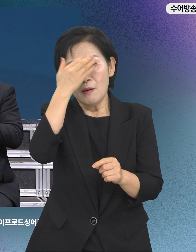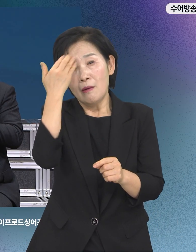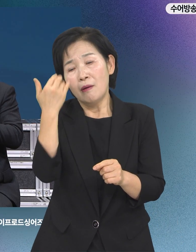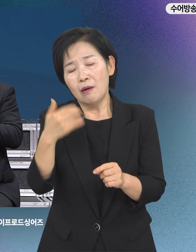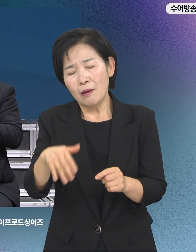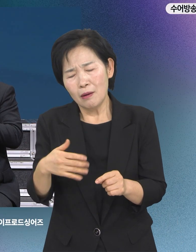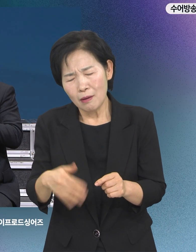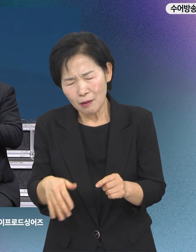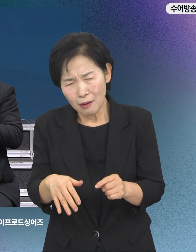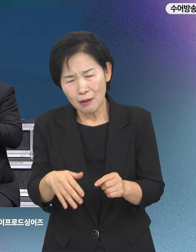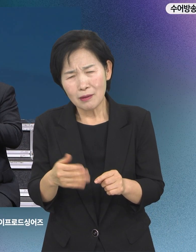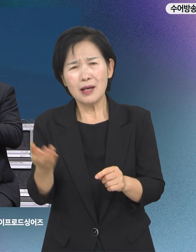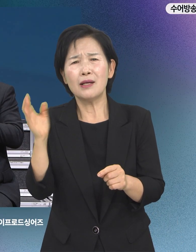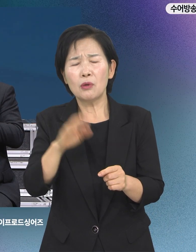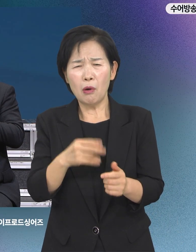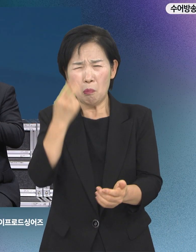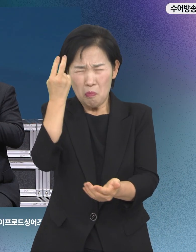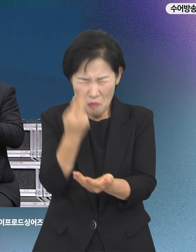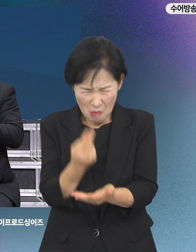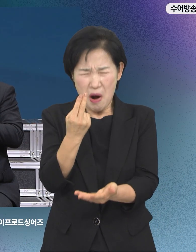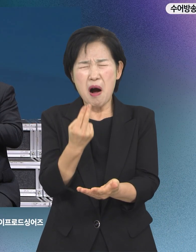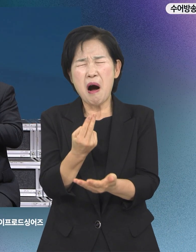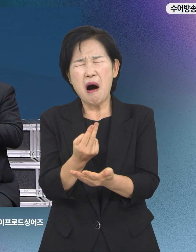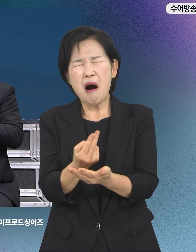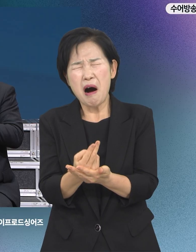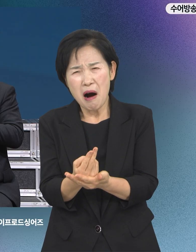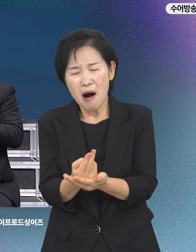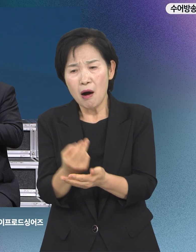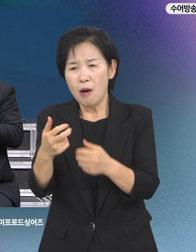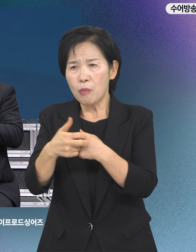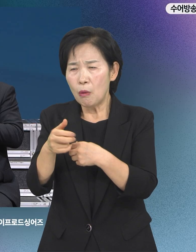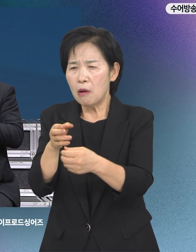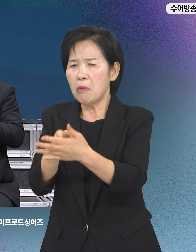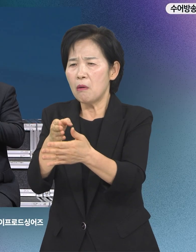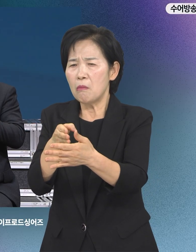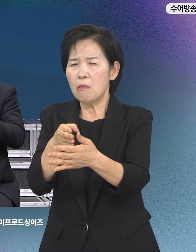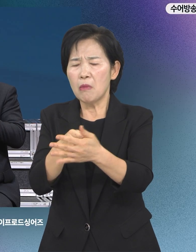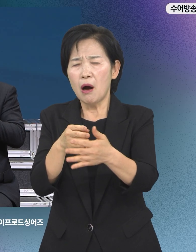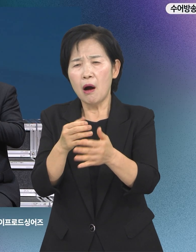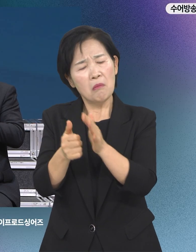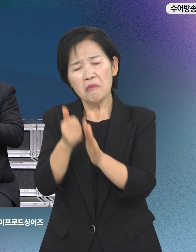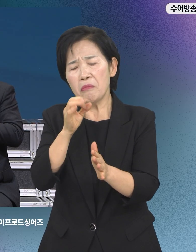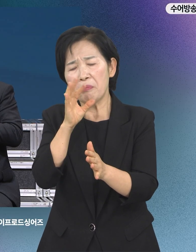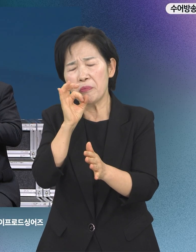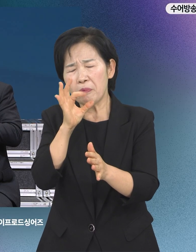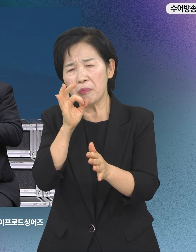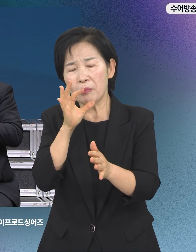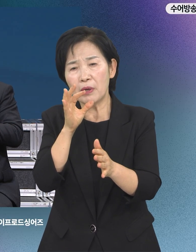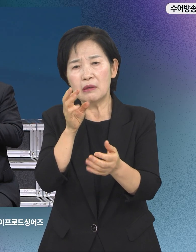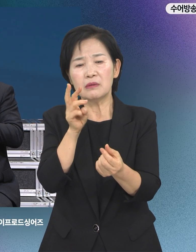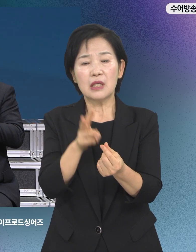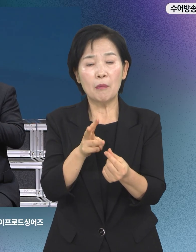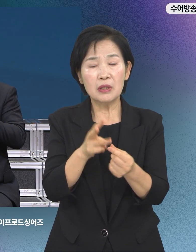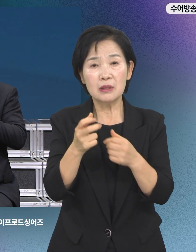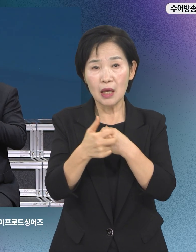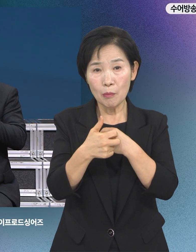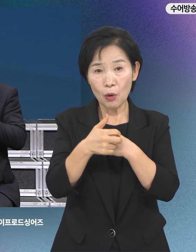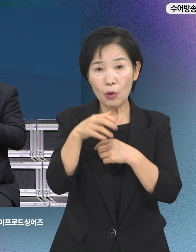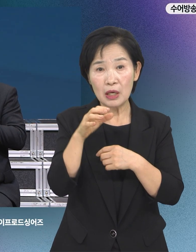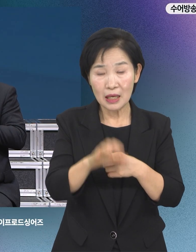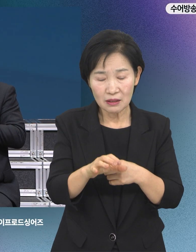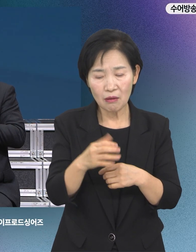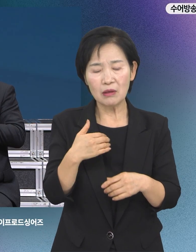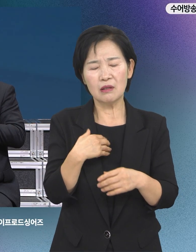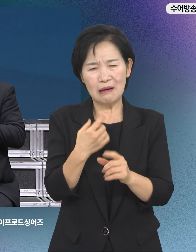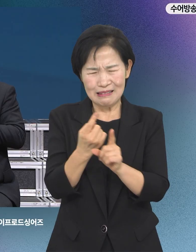저는 병원을 세 번이나 옮기며 살기 어렵다 하는 말을 들었지만 하나님은 3번째 병원에서